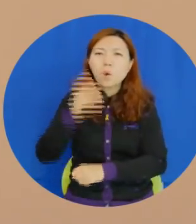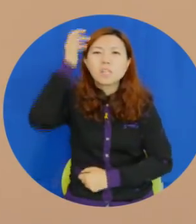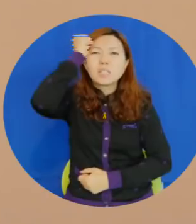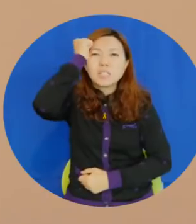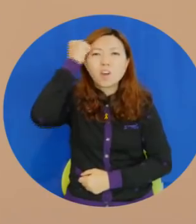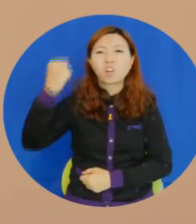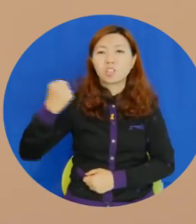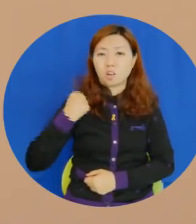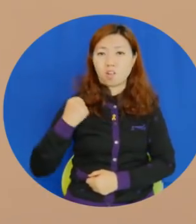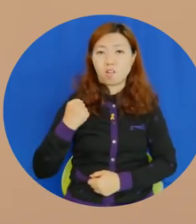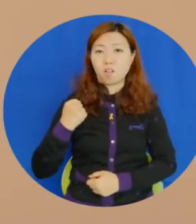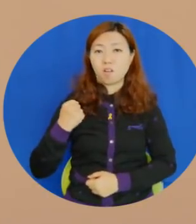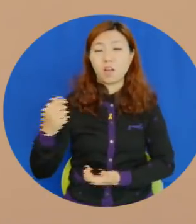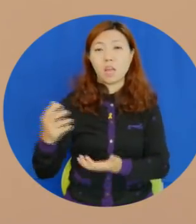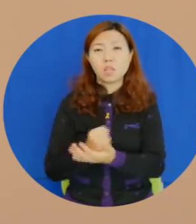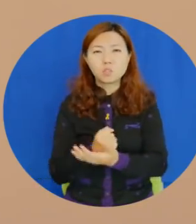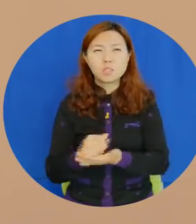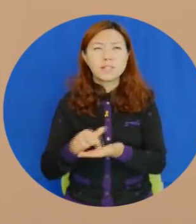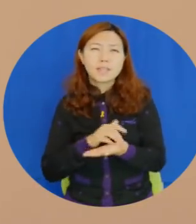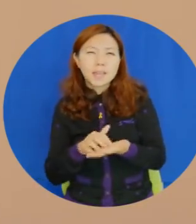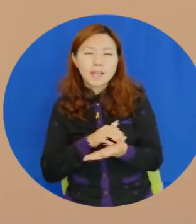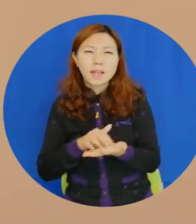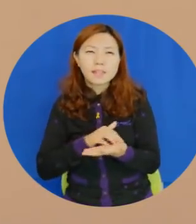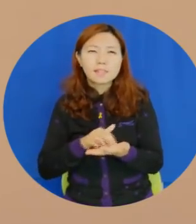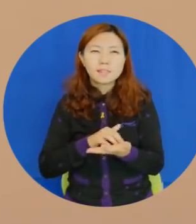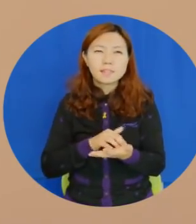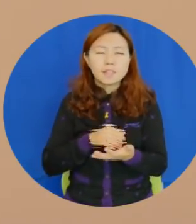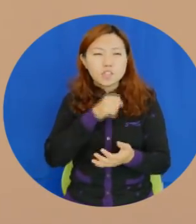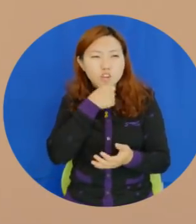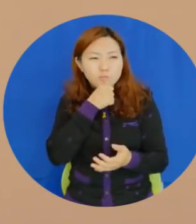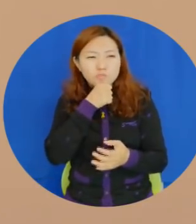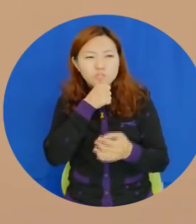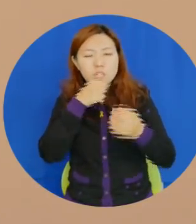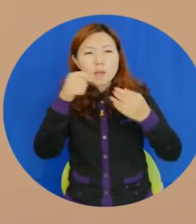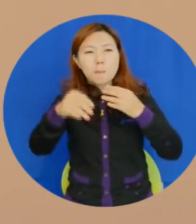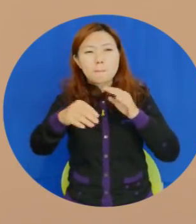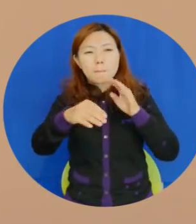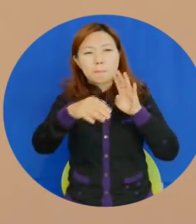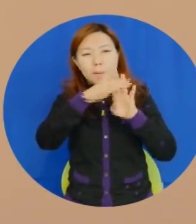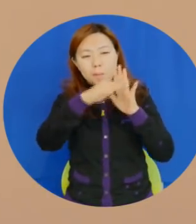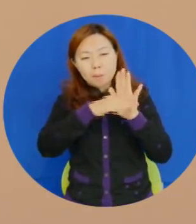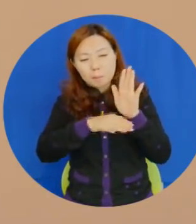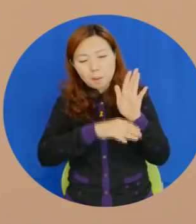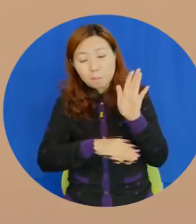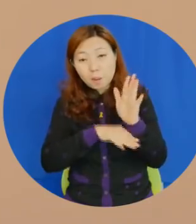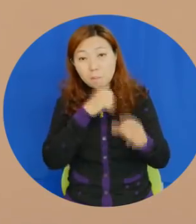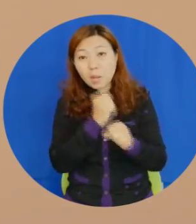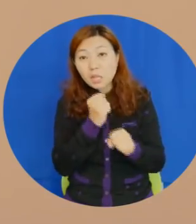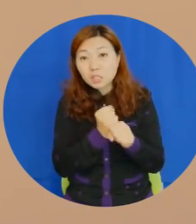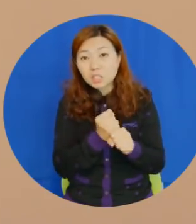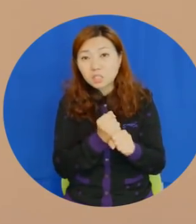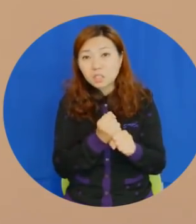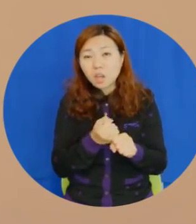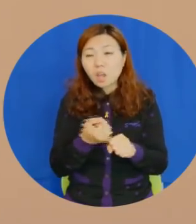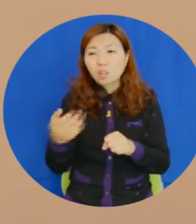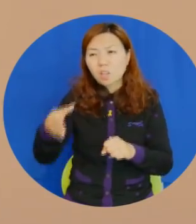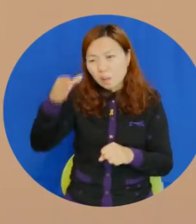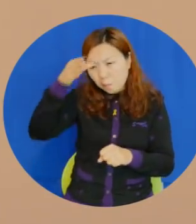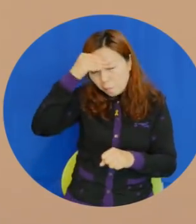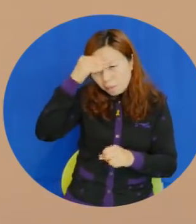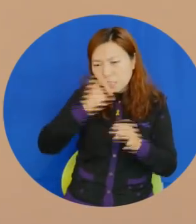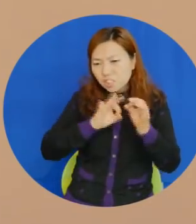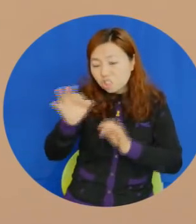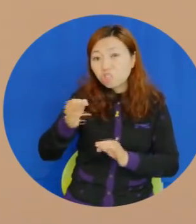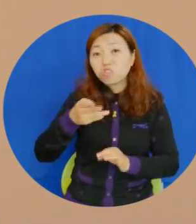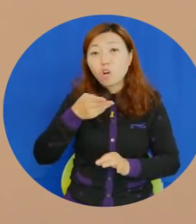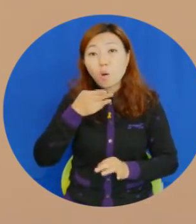암기. 그러니까 암기력을 가지고 계산력을 가지고 성적을 매기고 순서를 매겨서 간단 말이에요. 그